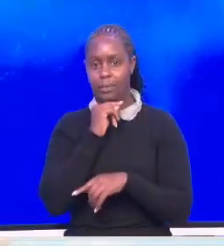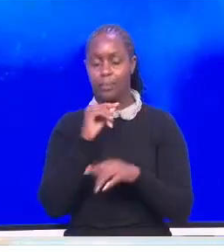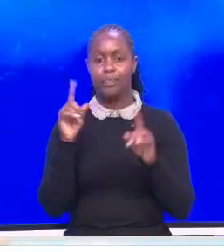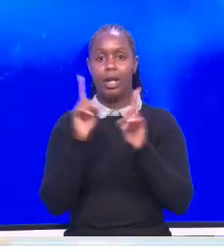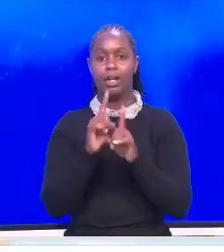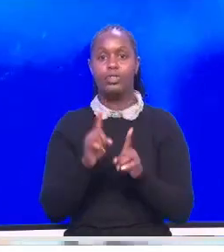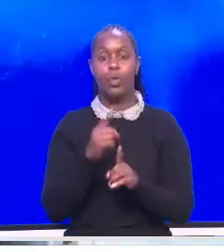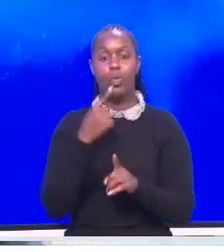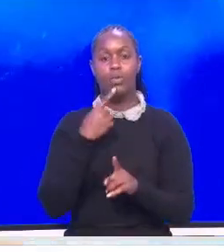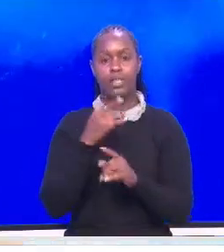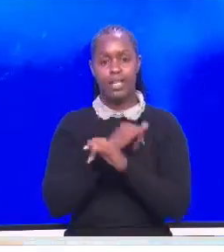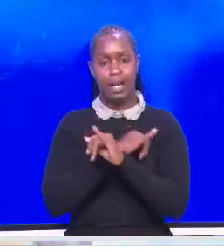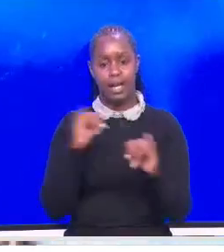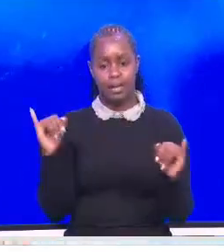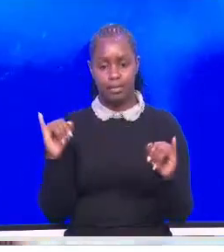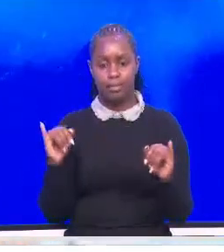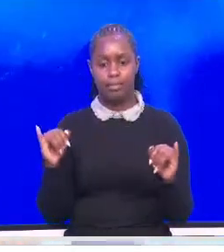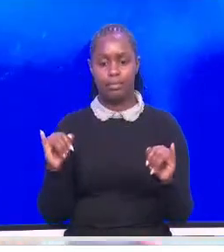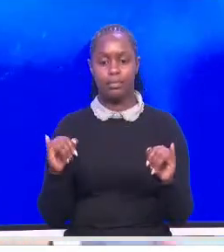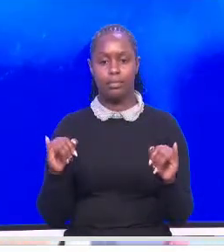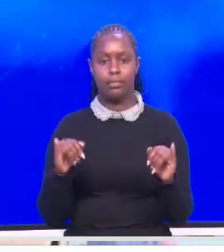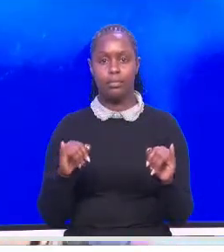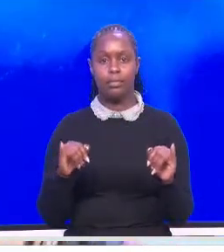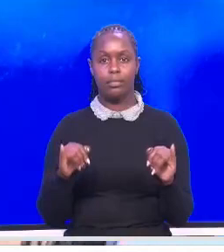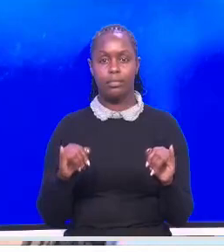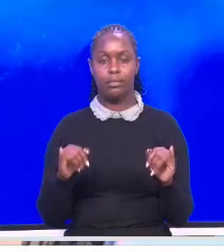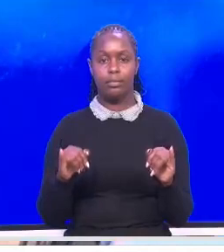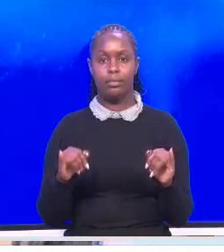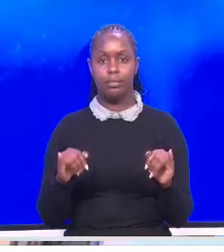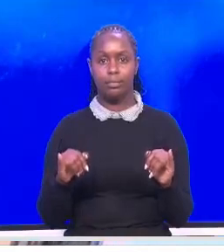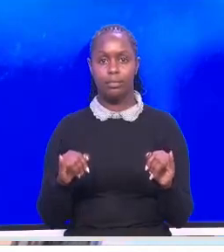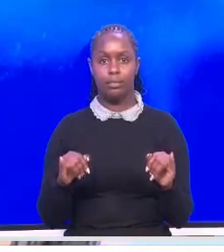jana, direct to the grave.